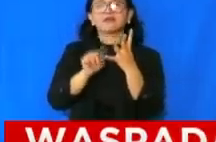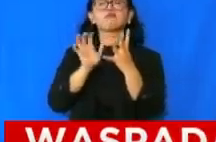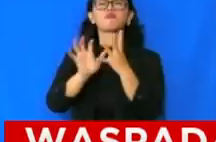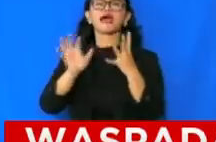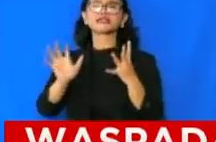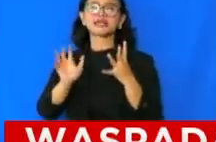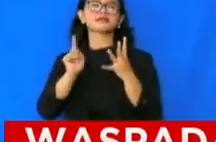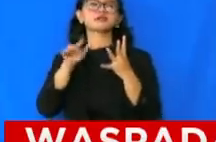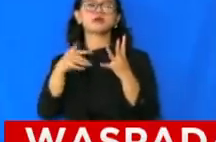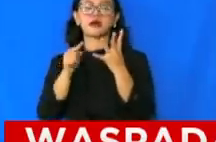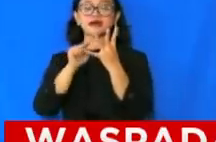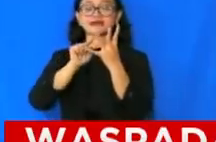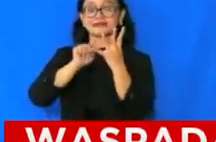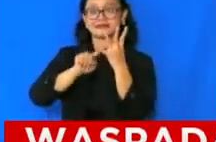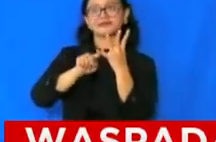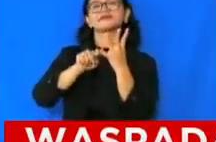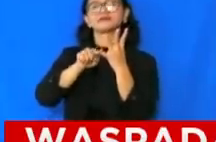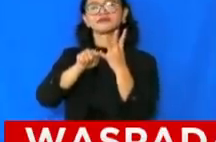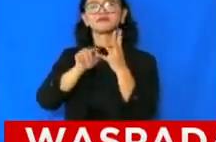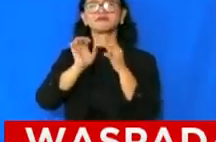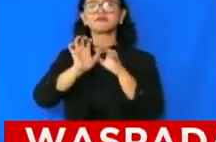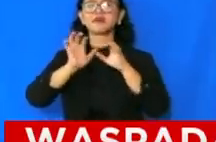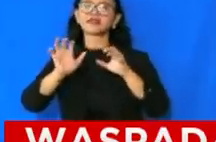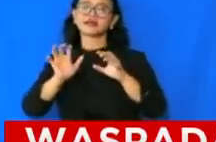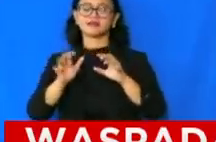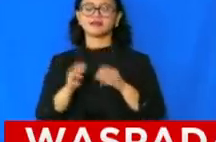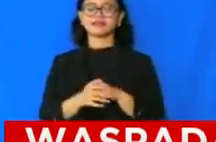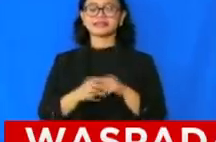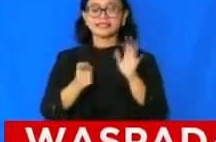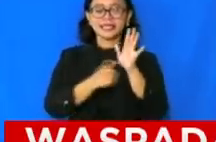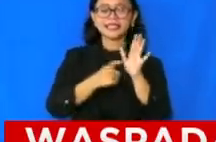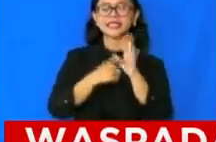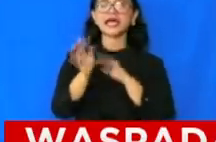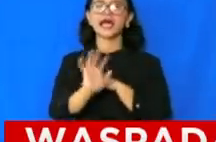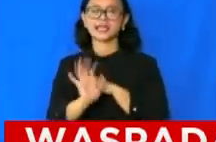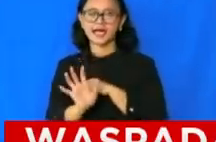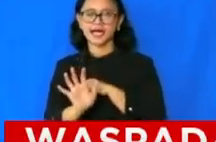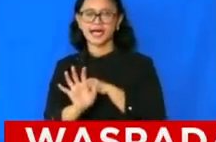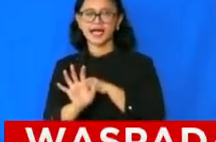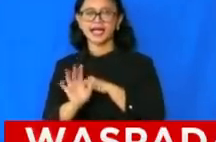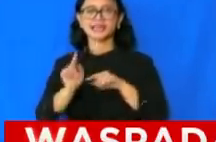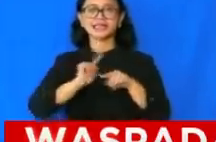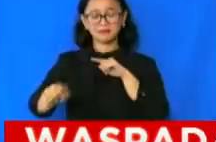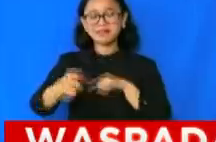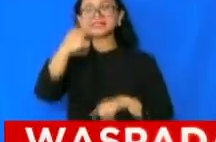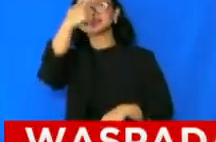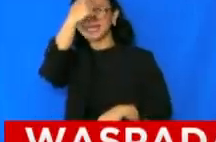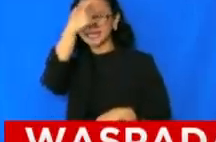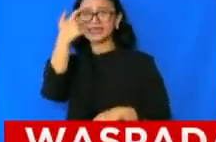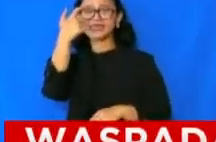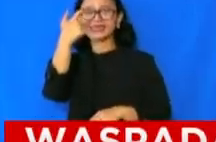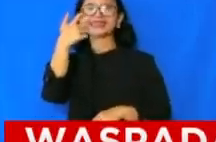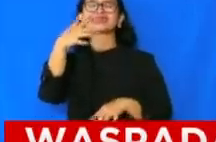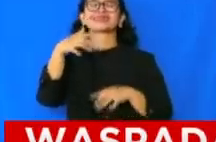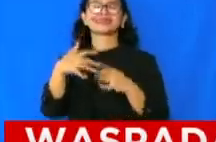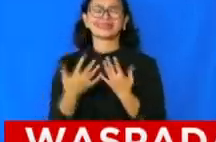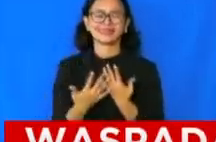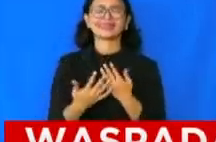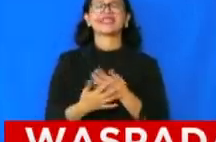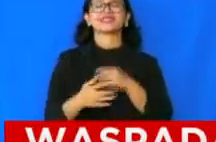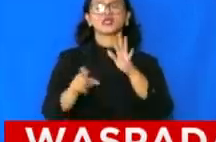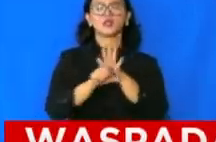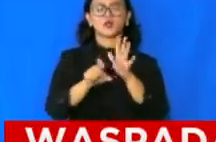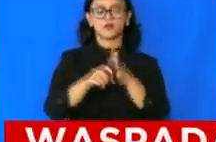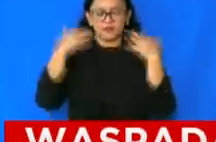kita harus hati-hati betul Oleh karena itu di dalam kondisi sekarang ini sebaiknya begitu ada